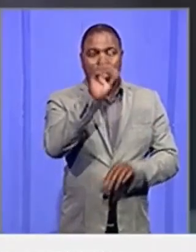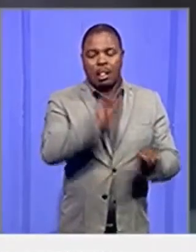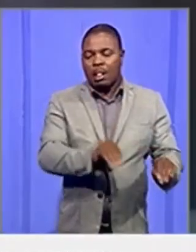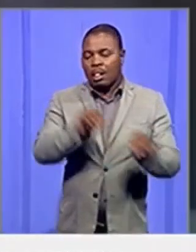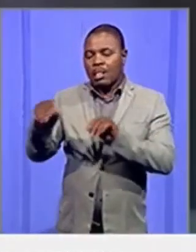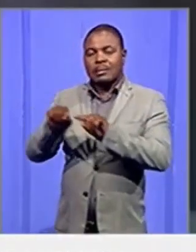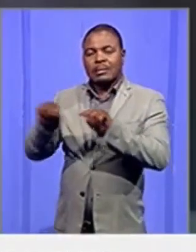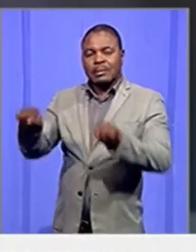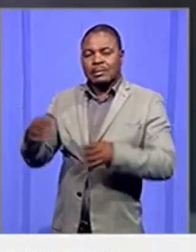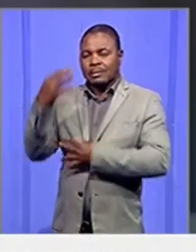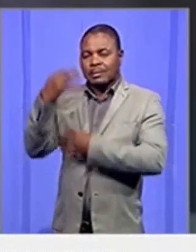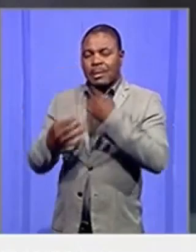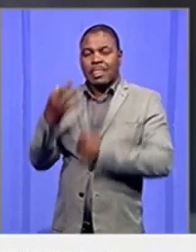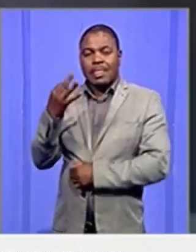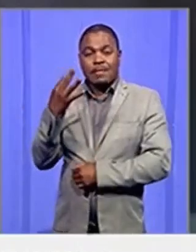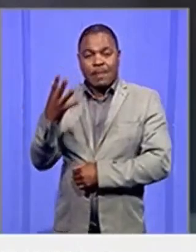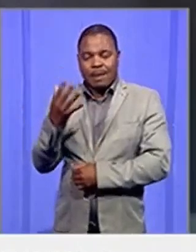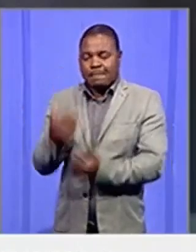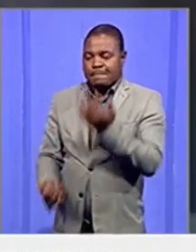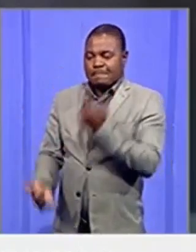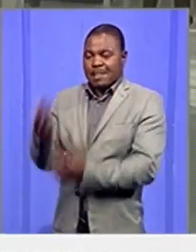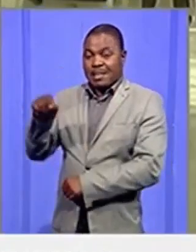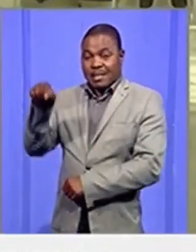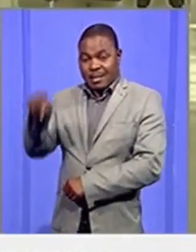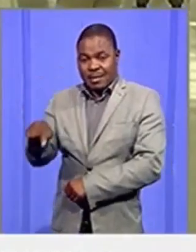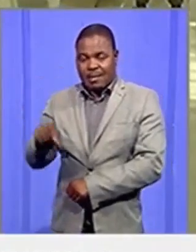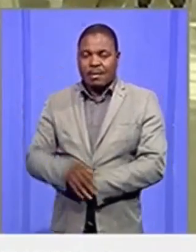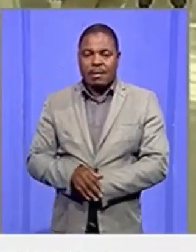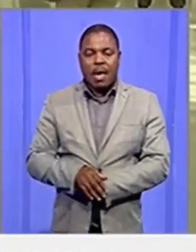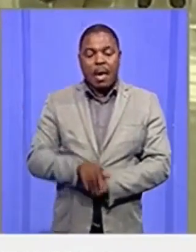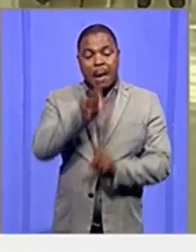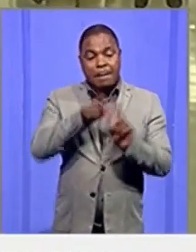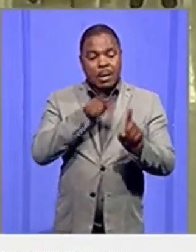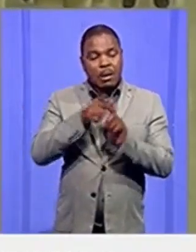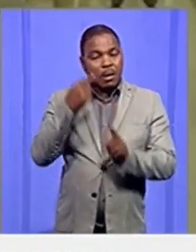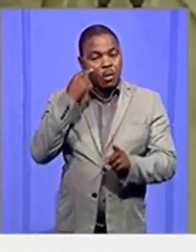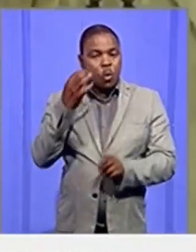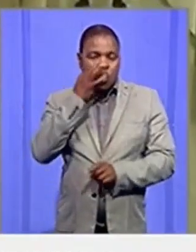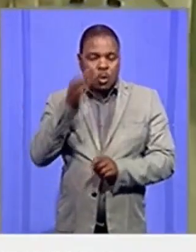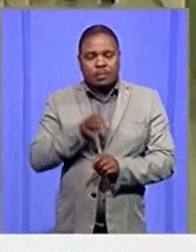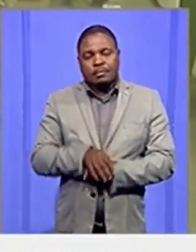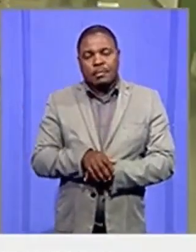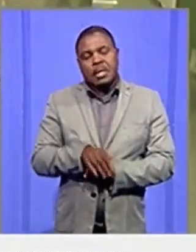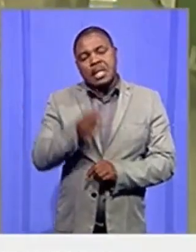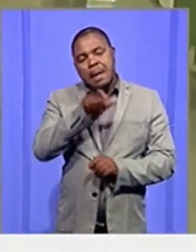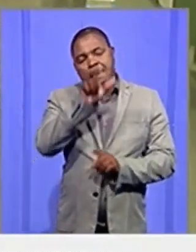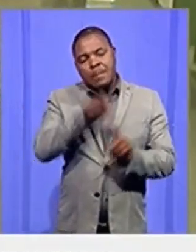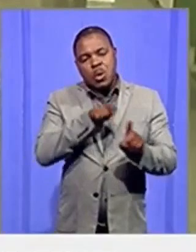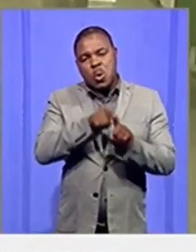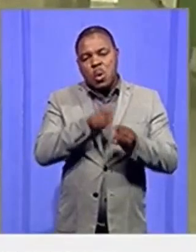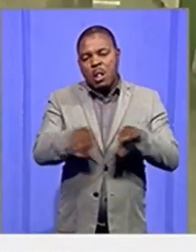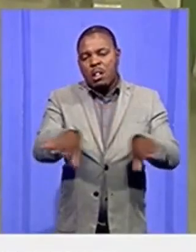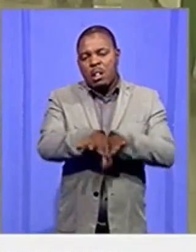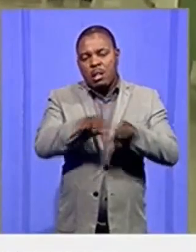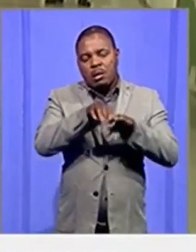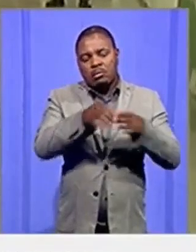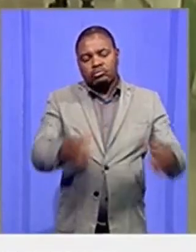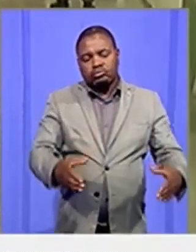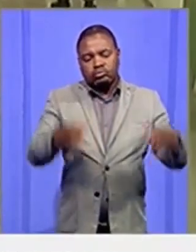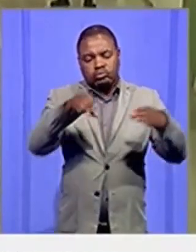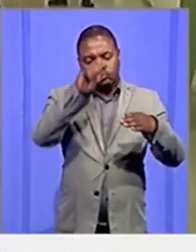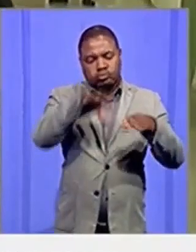35 mo se fiseditsweng teng. Mosupi o boleletse lekgotla gore setopo se ne se tsentswe mo teng ga tonka ya matlakala e nang